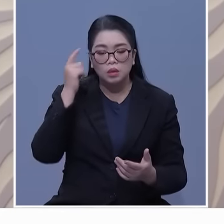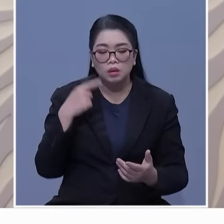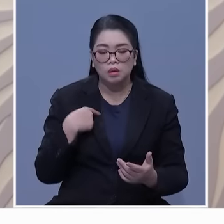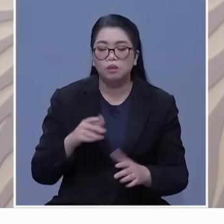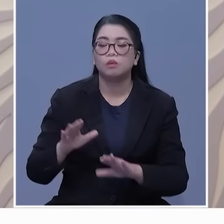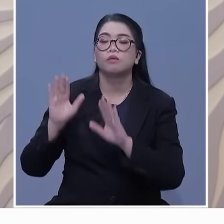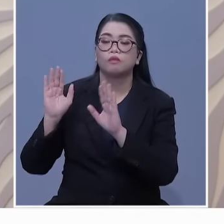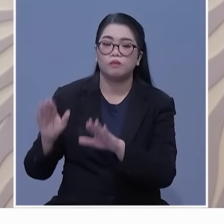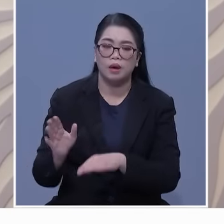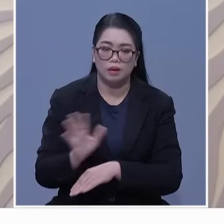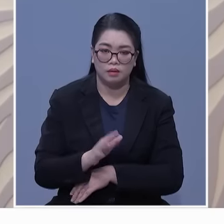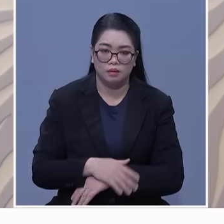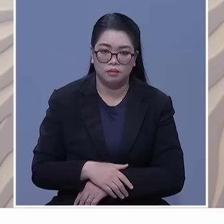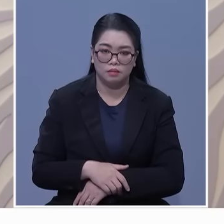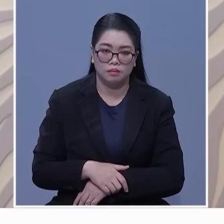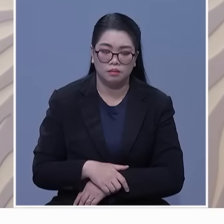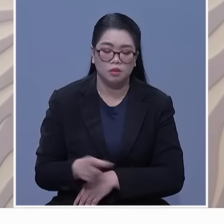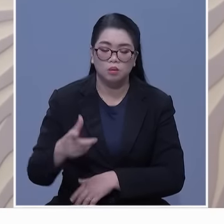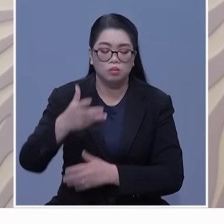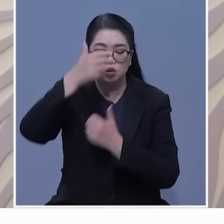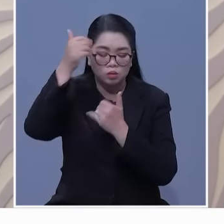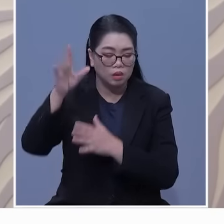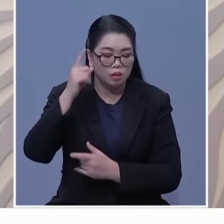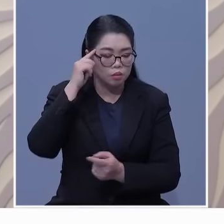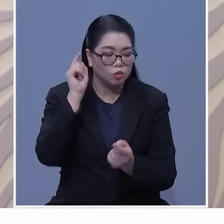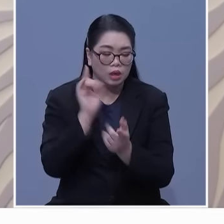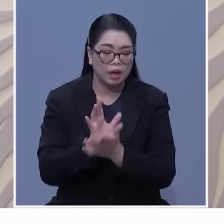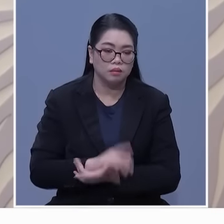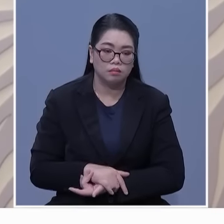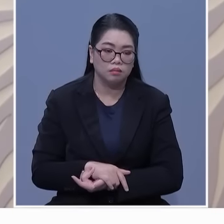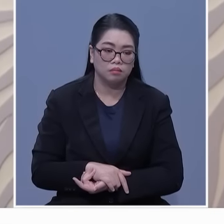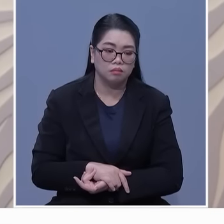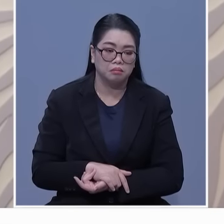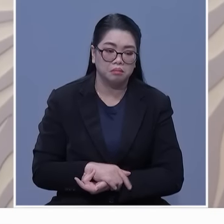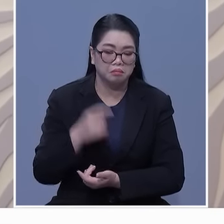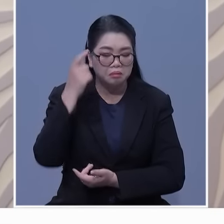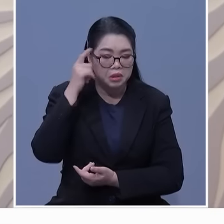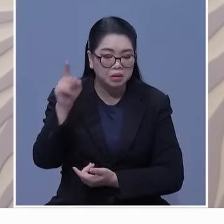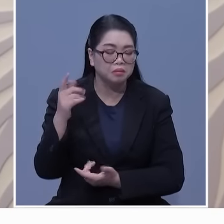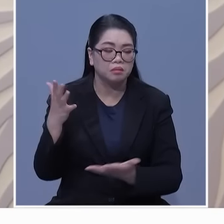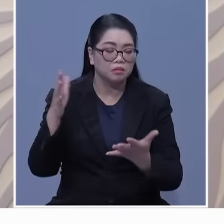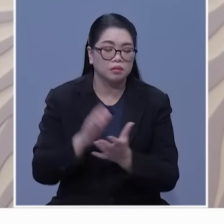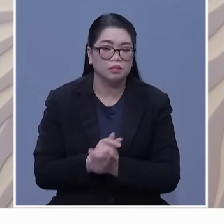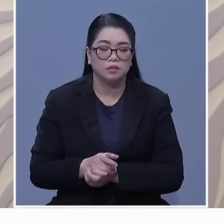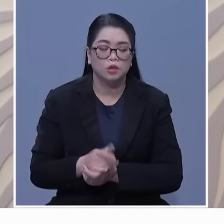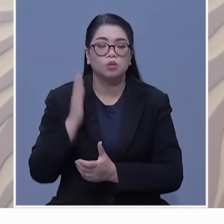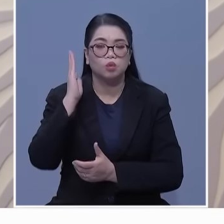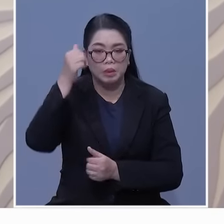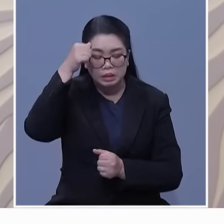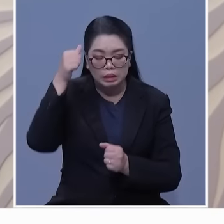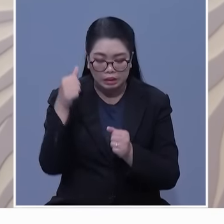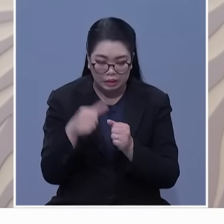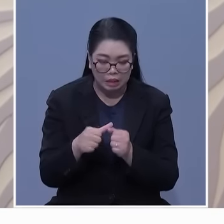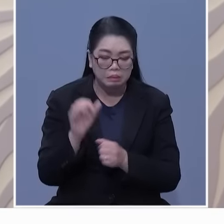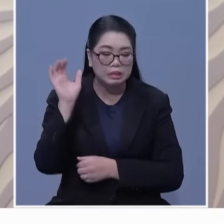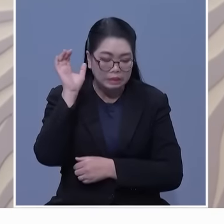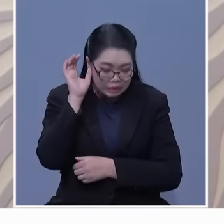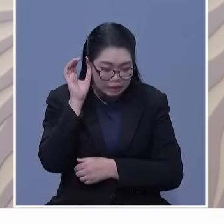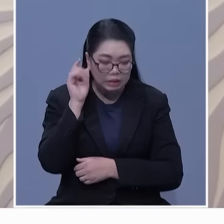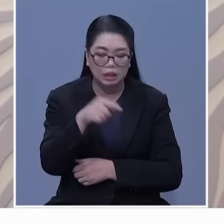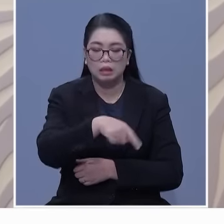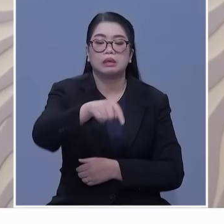ยอย่าให้ราคานะไม่รู้จักกันนะครับก็เขาบอกว่าเป็นบทเรียนว่าไปเชื่อไอ้ลูกศิษย์วัด